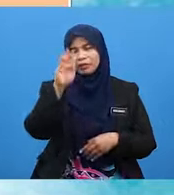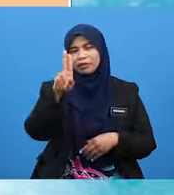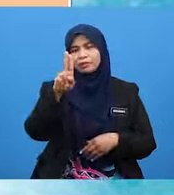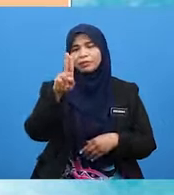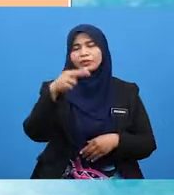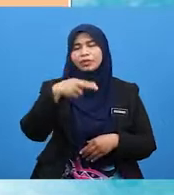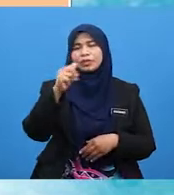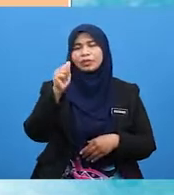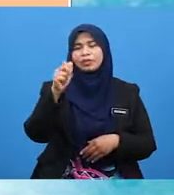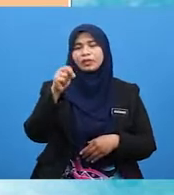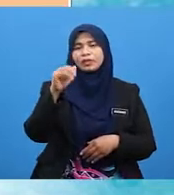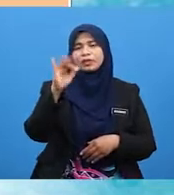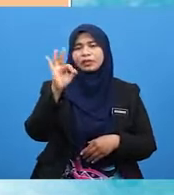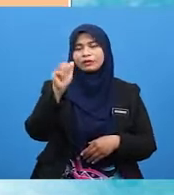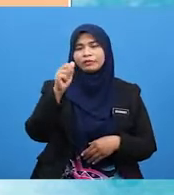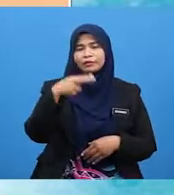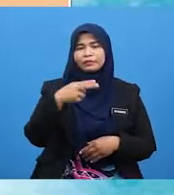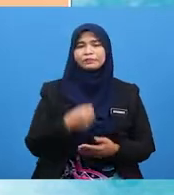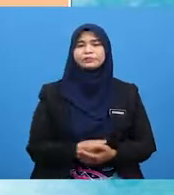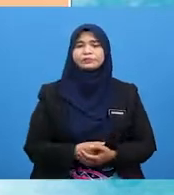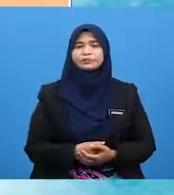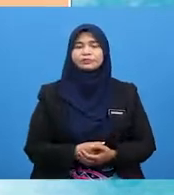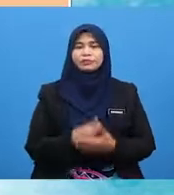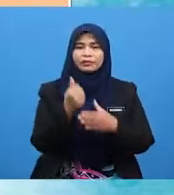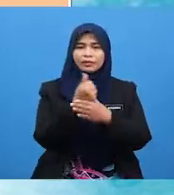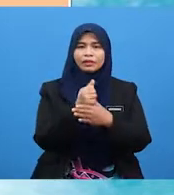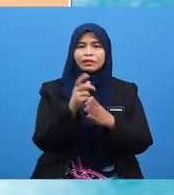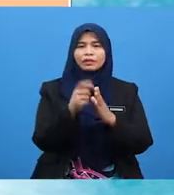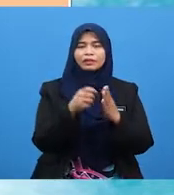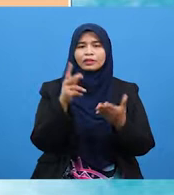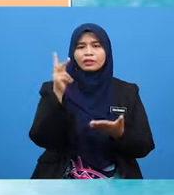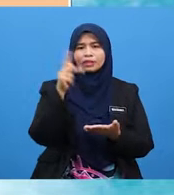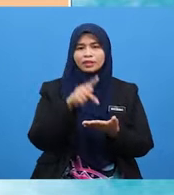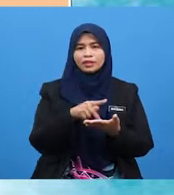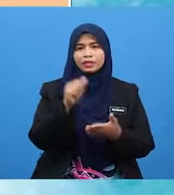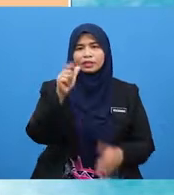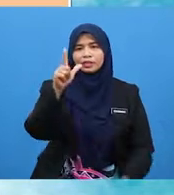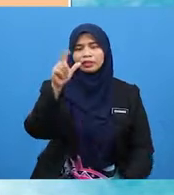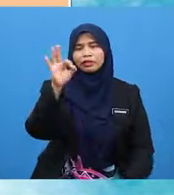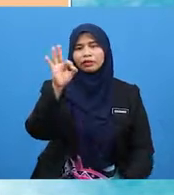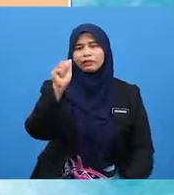Hanifah. Antara karya beliau yang terkenal ialah Al-Fara'id,